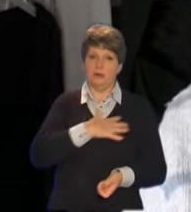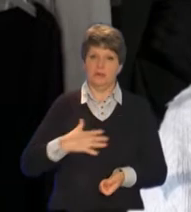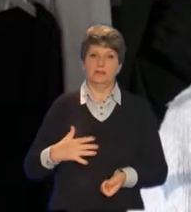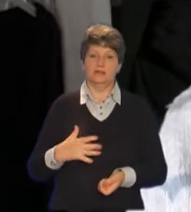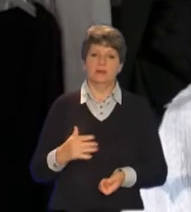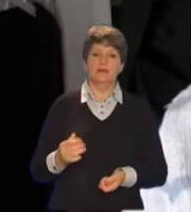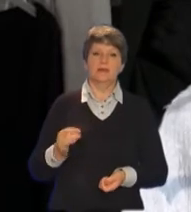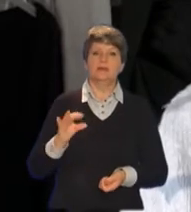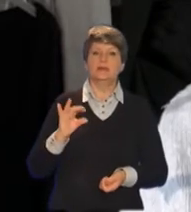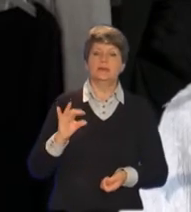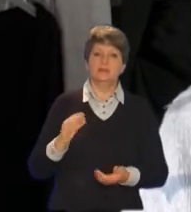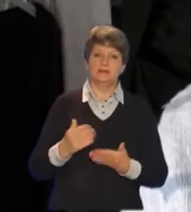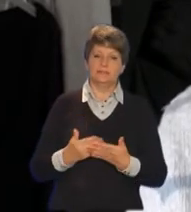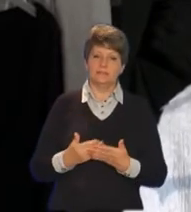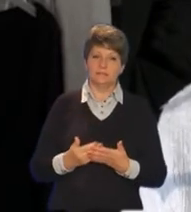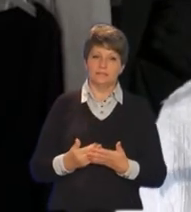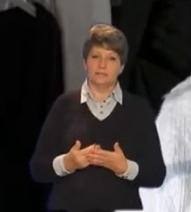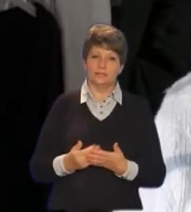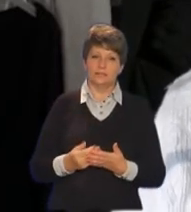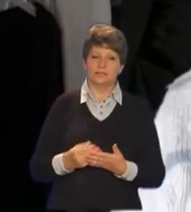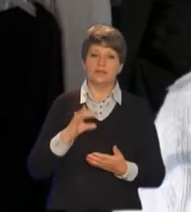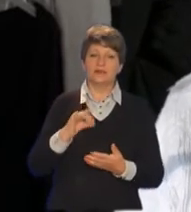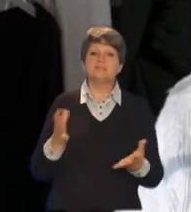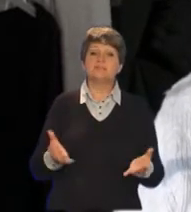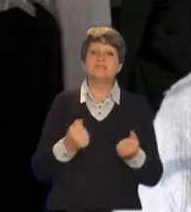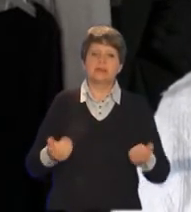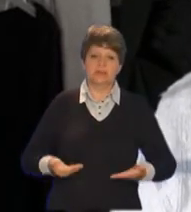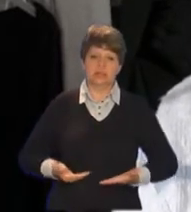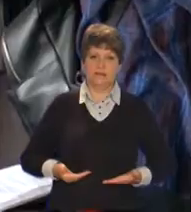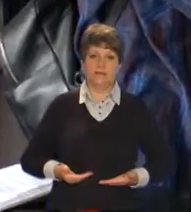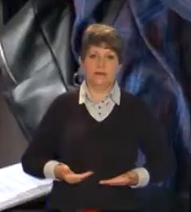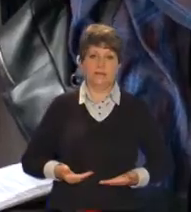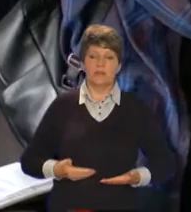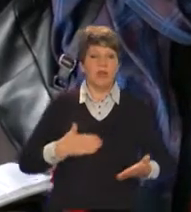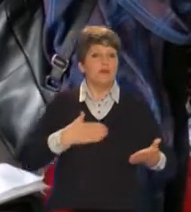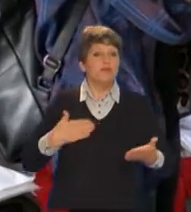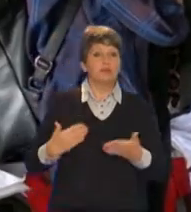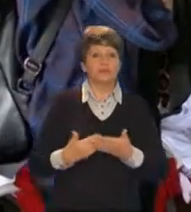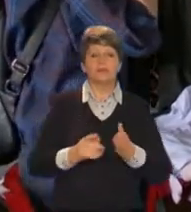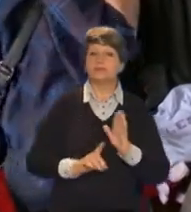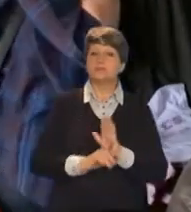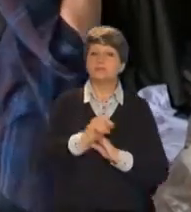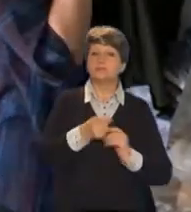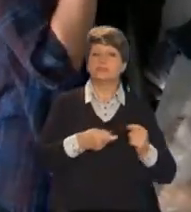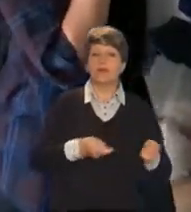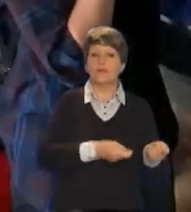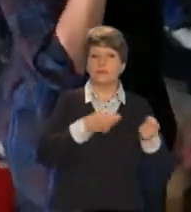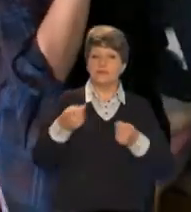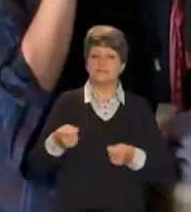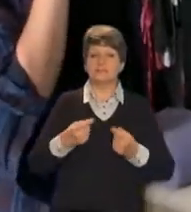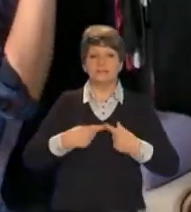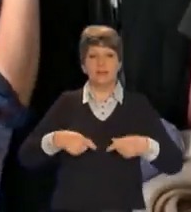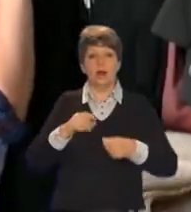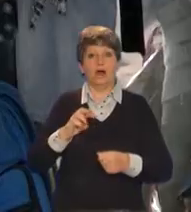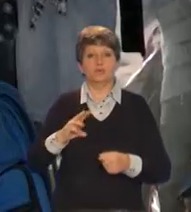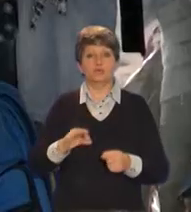поранених хлопців із, ну скажімо, і спасати їм життя. Волонтерки розпочали возити допомогу в